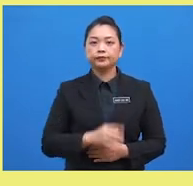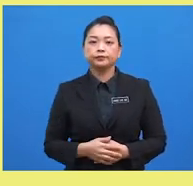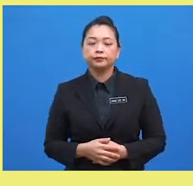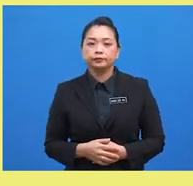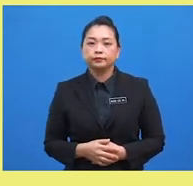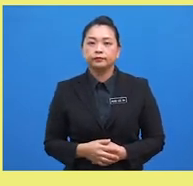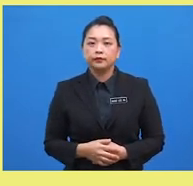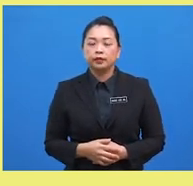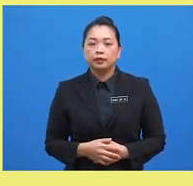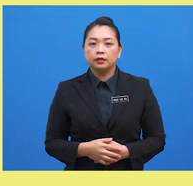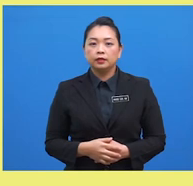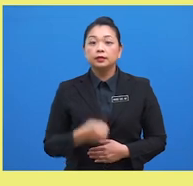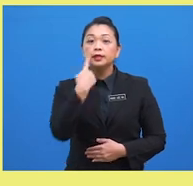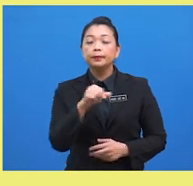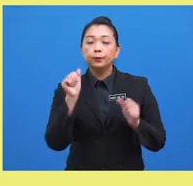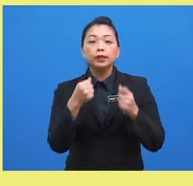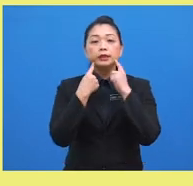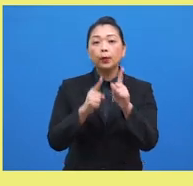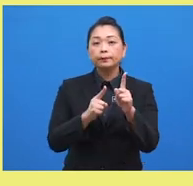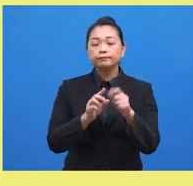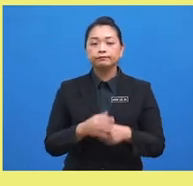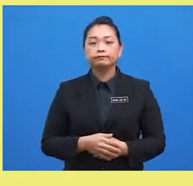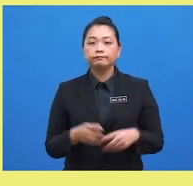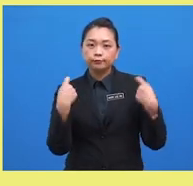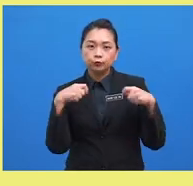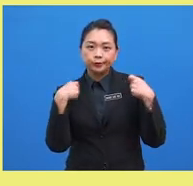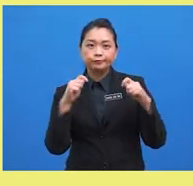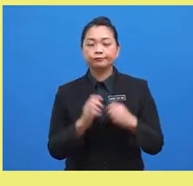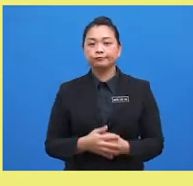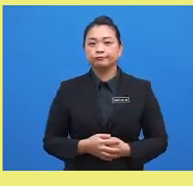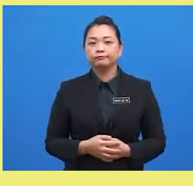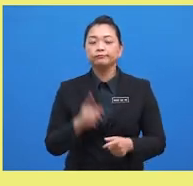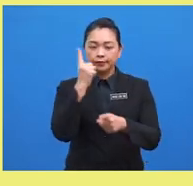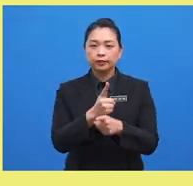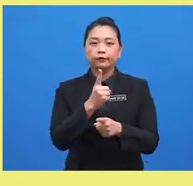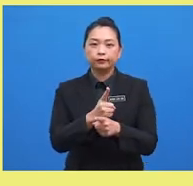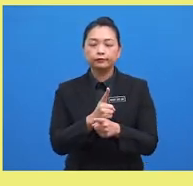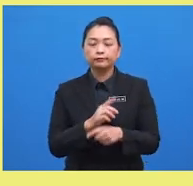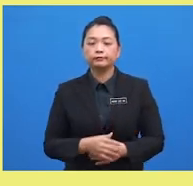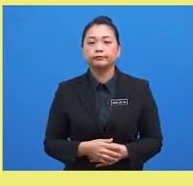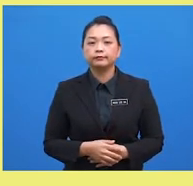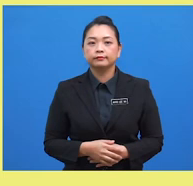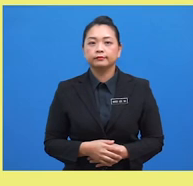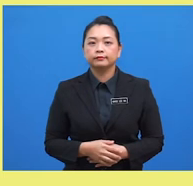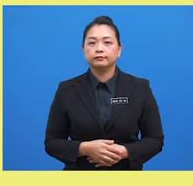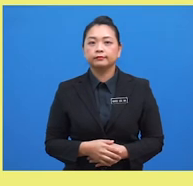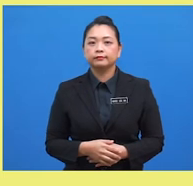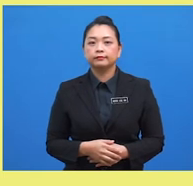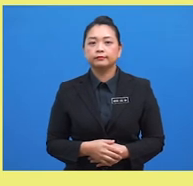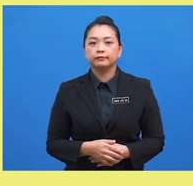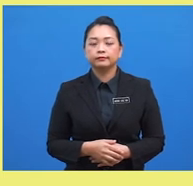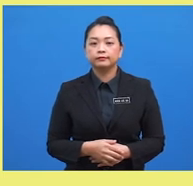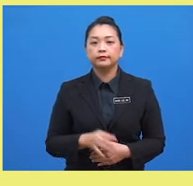8. Siapa boleh jawab? Ya, cuba jawab. Betul jawapan kamu,